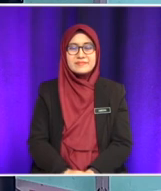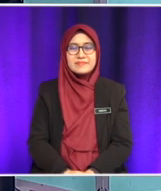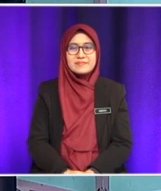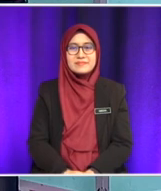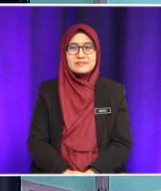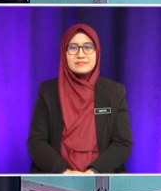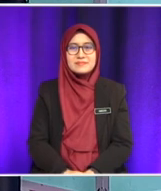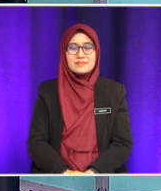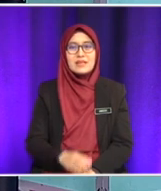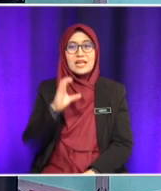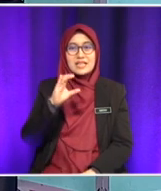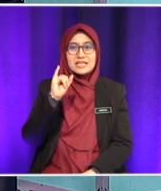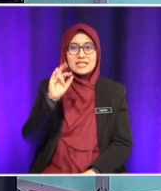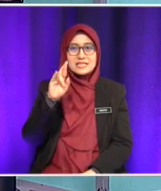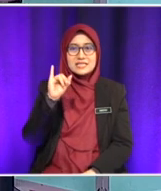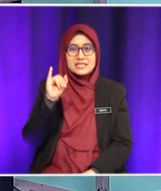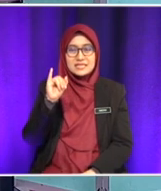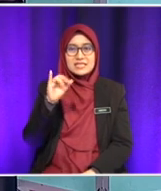gangguan seksual